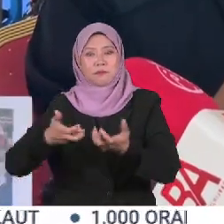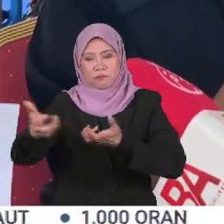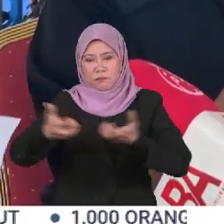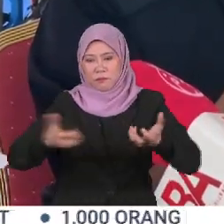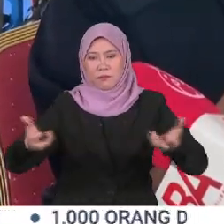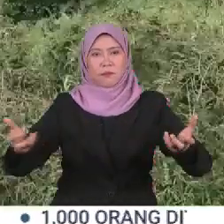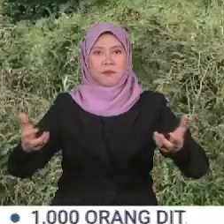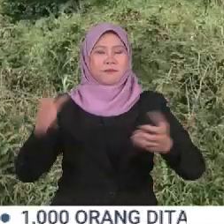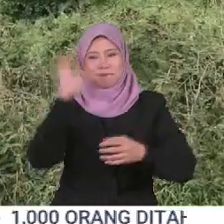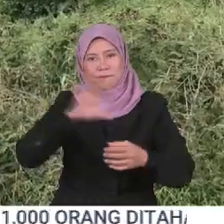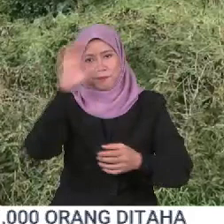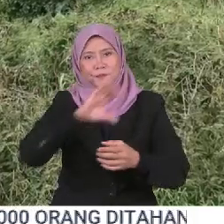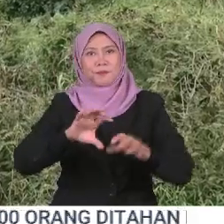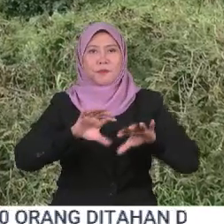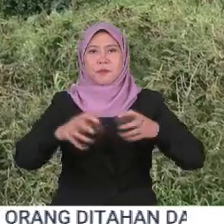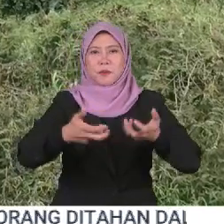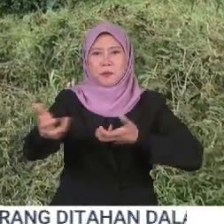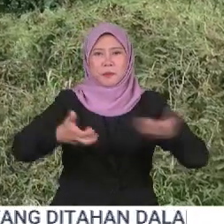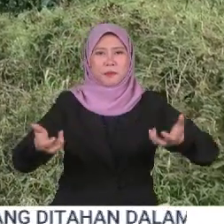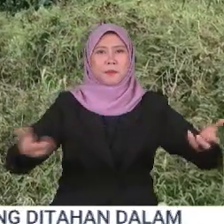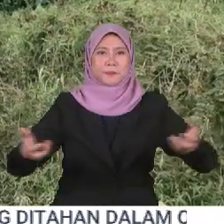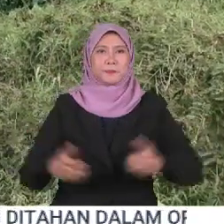secara menyeluruh di sektor B.